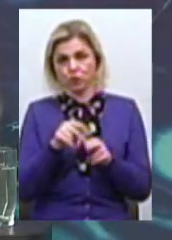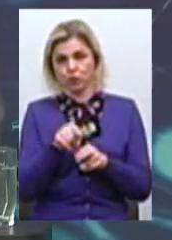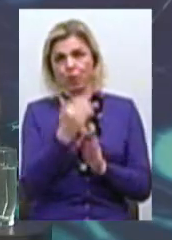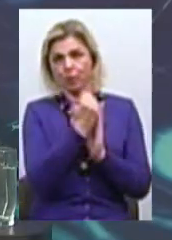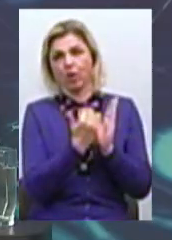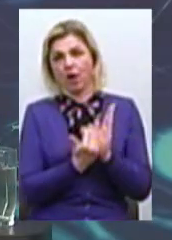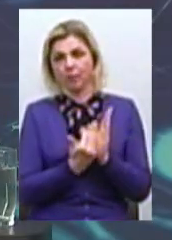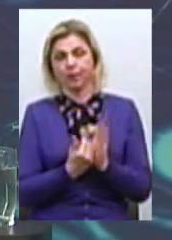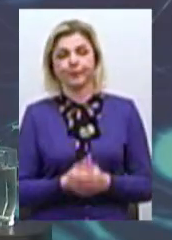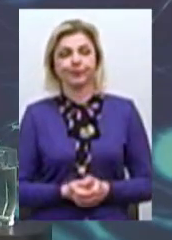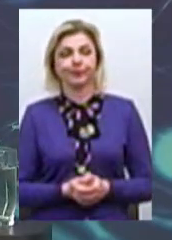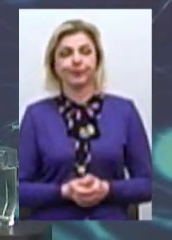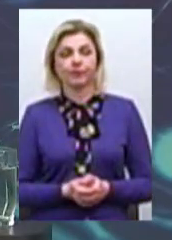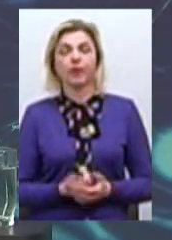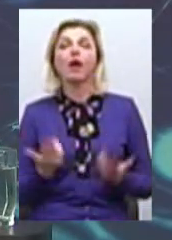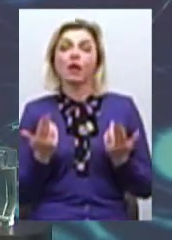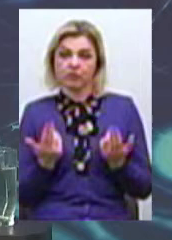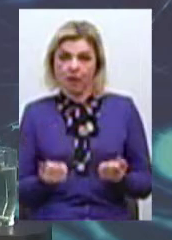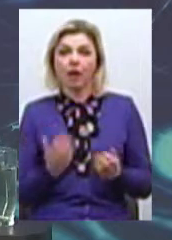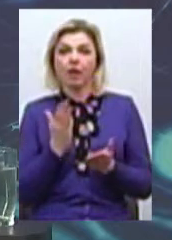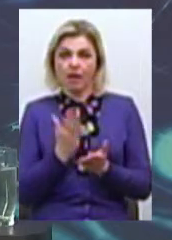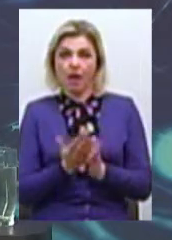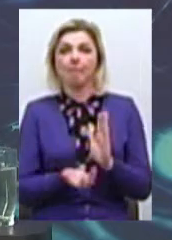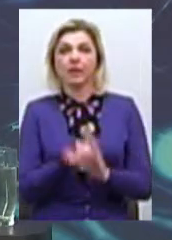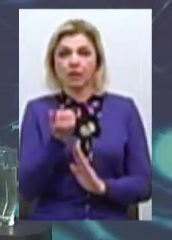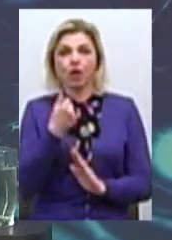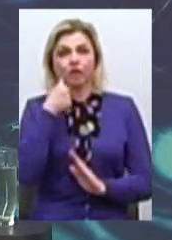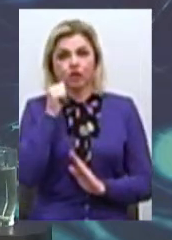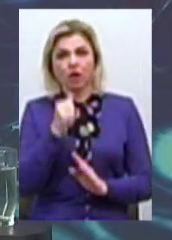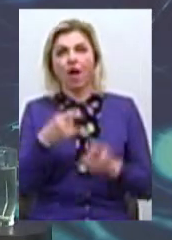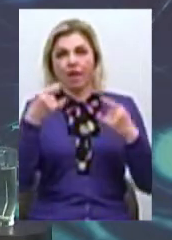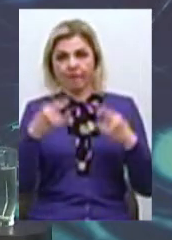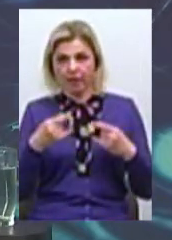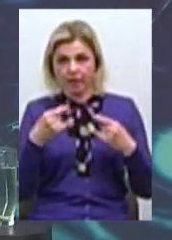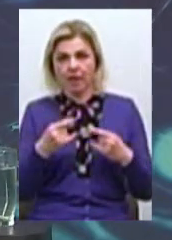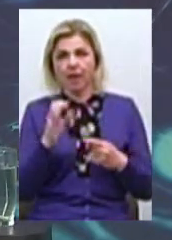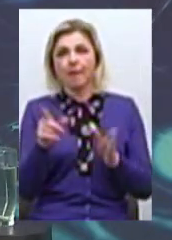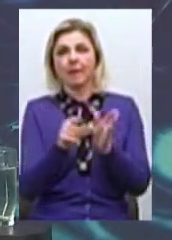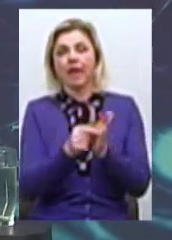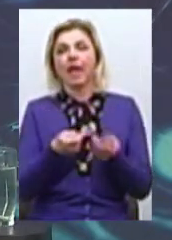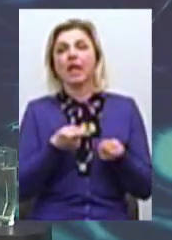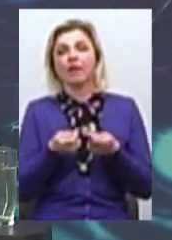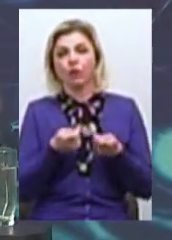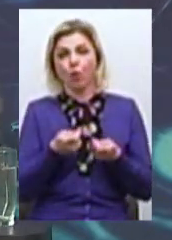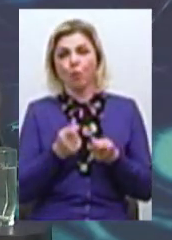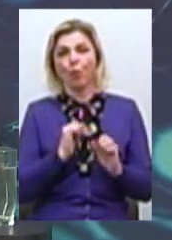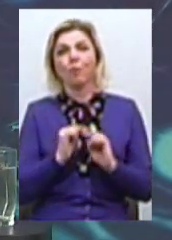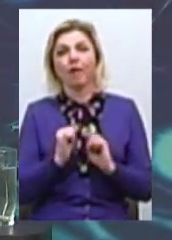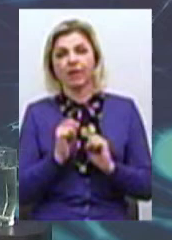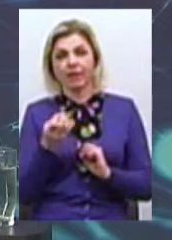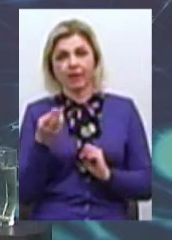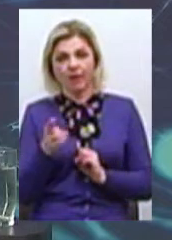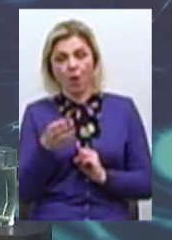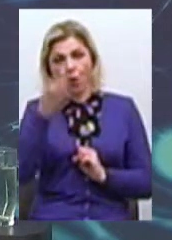Так, є підтримка. Навіть вчора в прямому ефірі ми з керівником управління